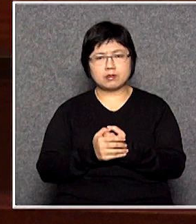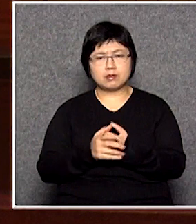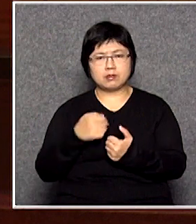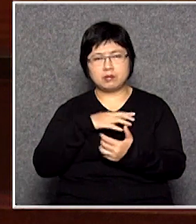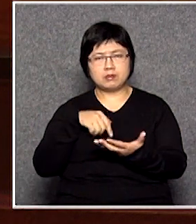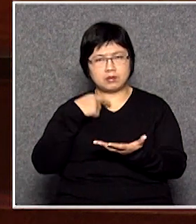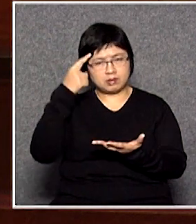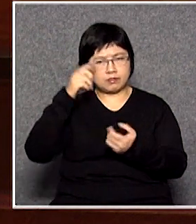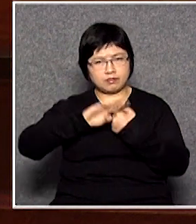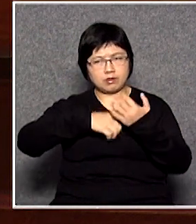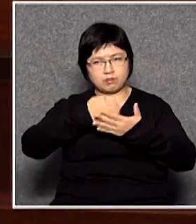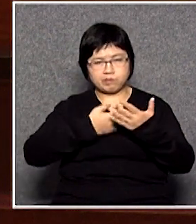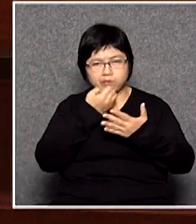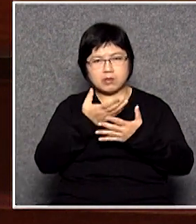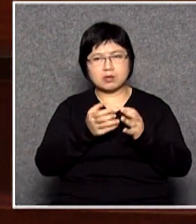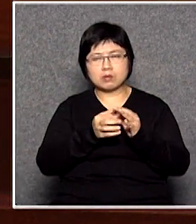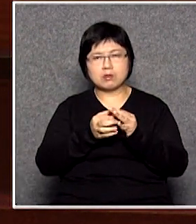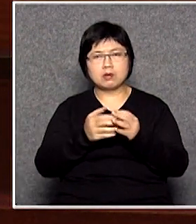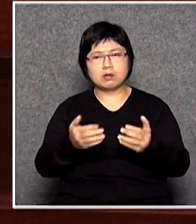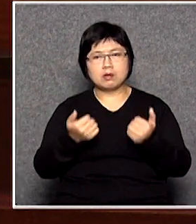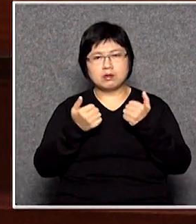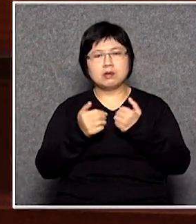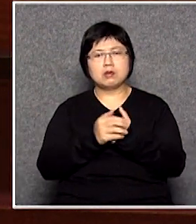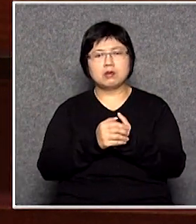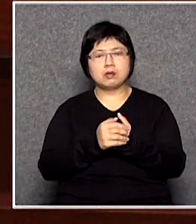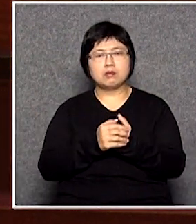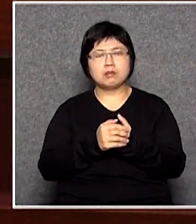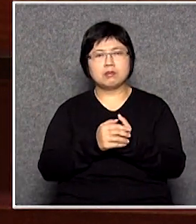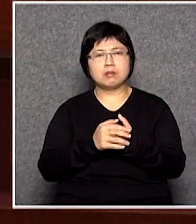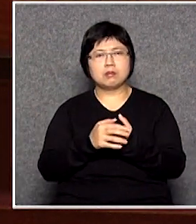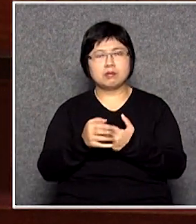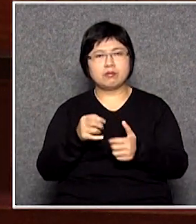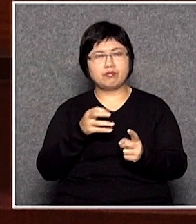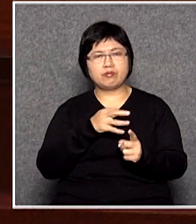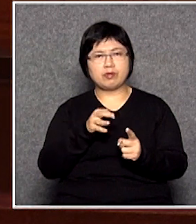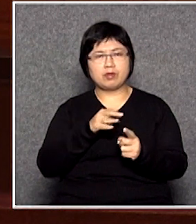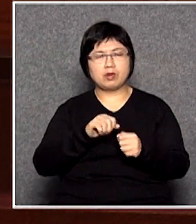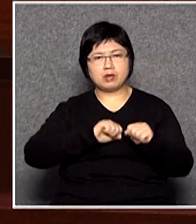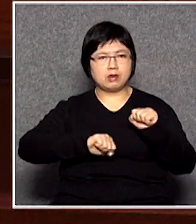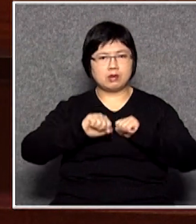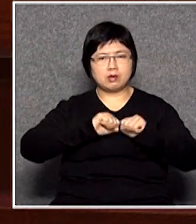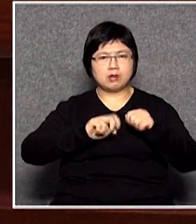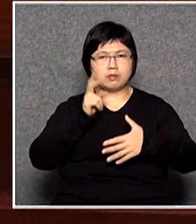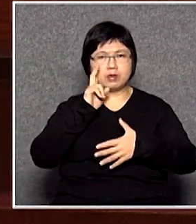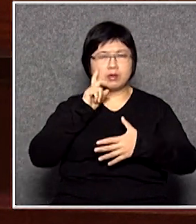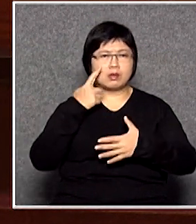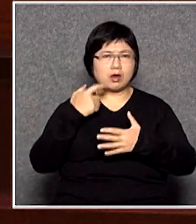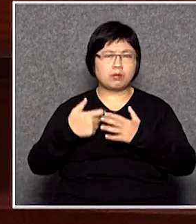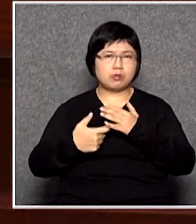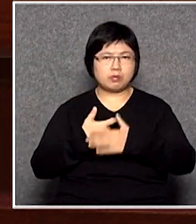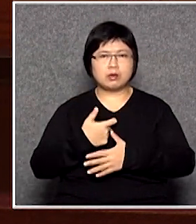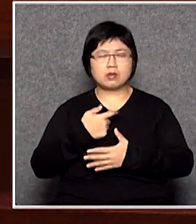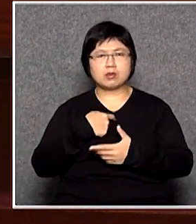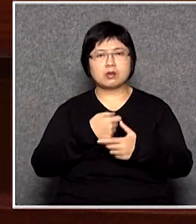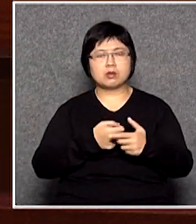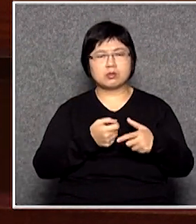知道喺法律上披露相關利益，並不能使非法行為，例如貪污或者公職人員行